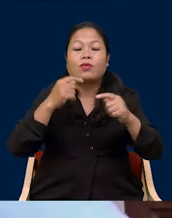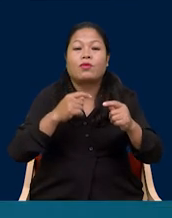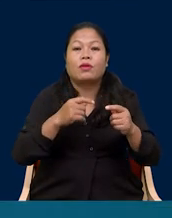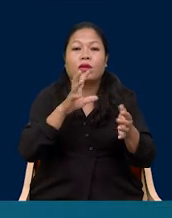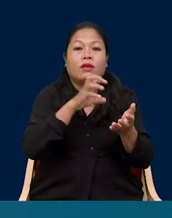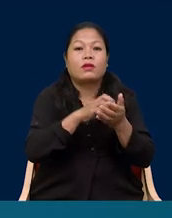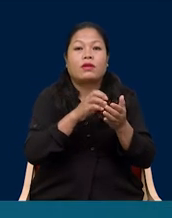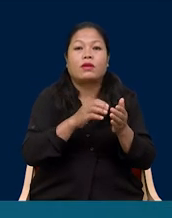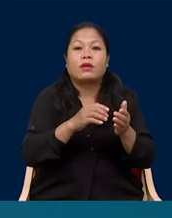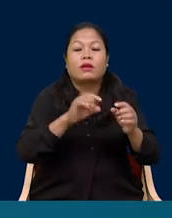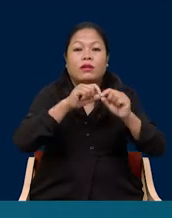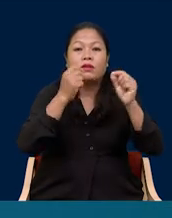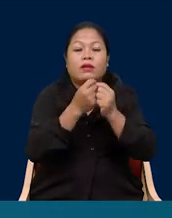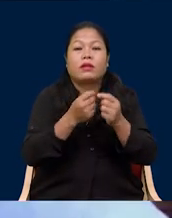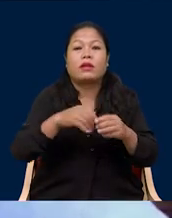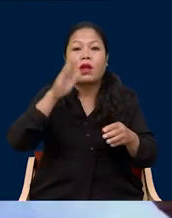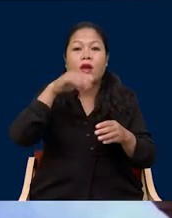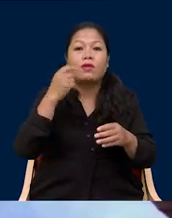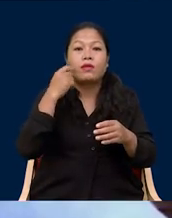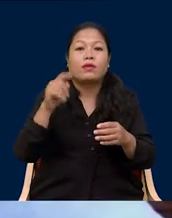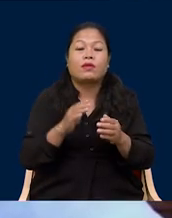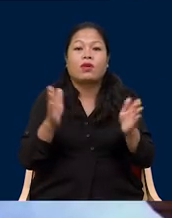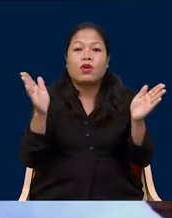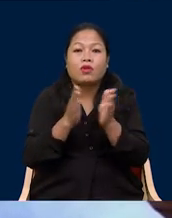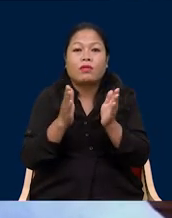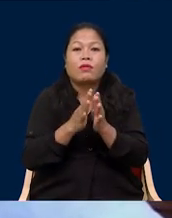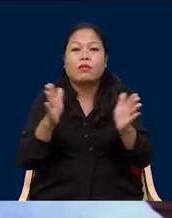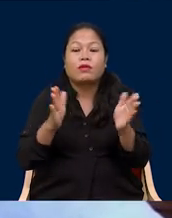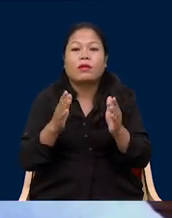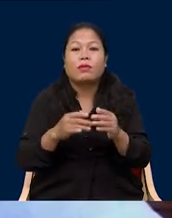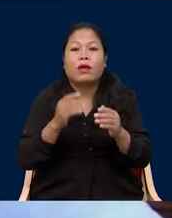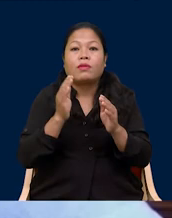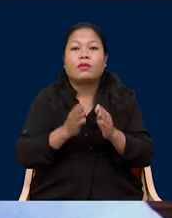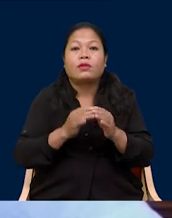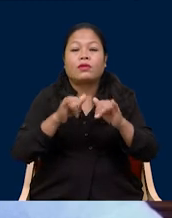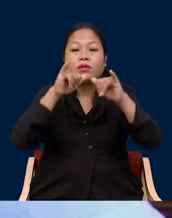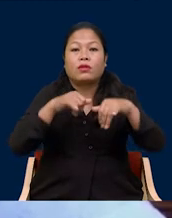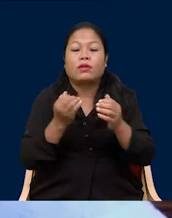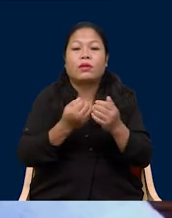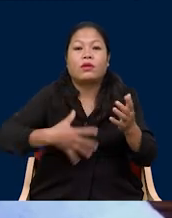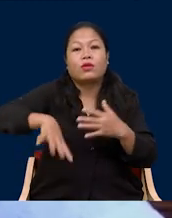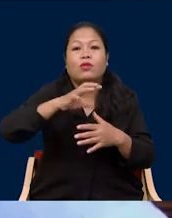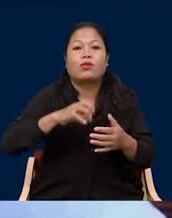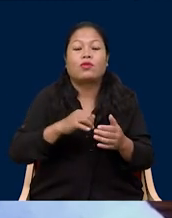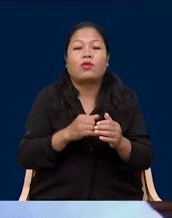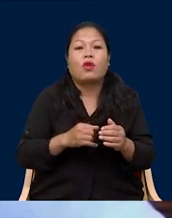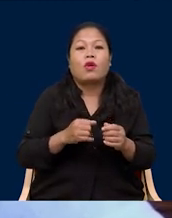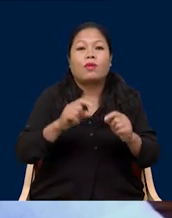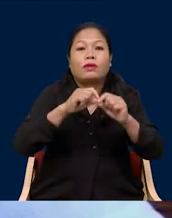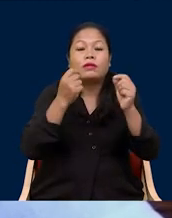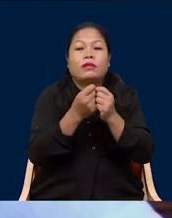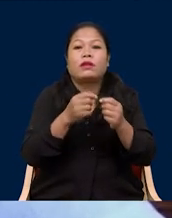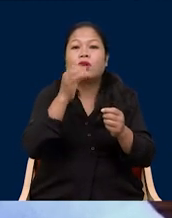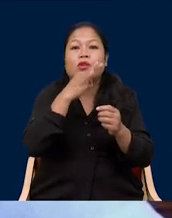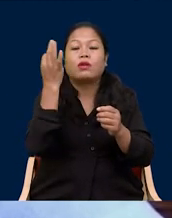मात्रै हो, यो कुनै सेक्टर होइन होइन। र आउने दिनमा सर्ट टर्म र मिड टर्ममा चाहिँ हामी यसको प्लानिङ गर्छौँ र आउने दिनहरूमा चाहिँ सबै सेक्टरले